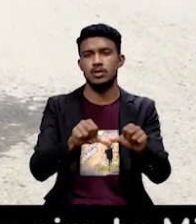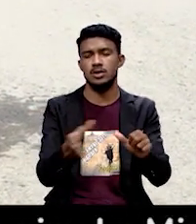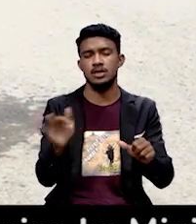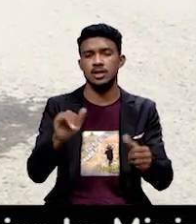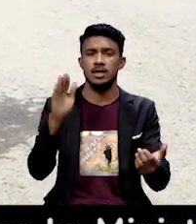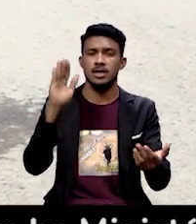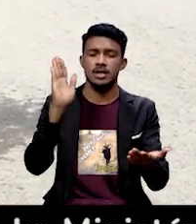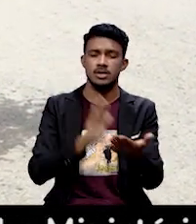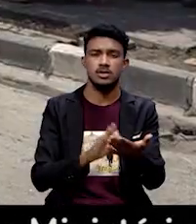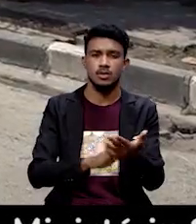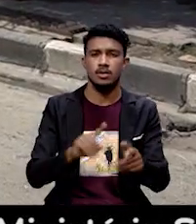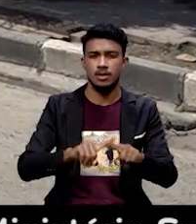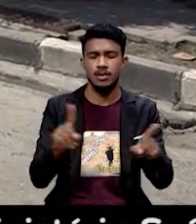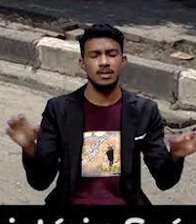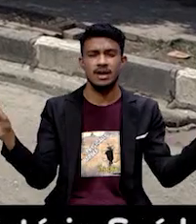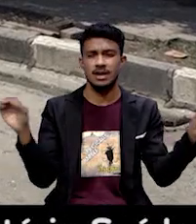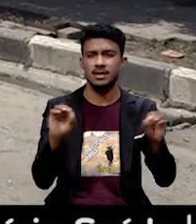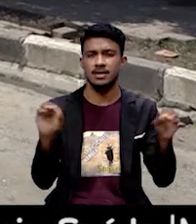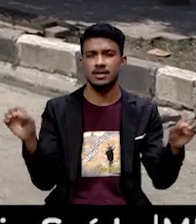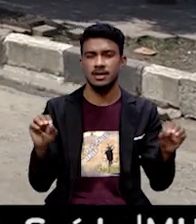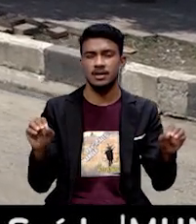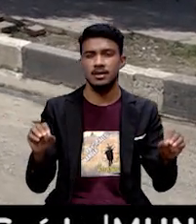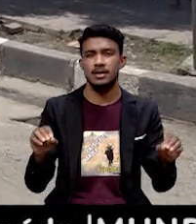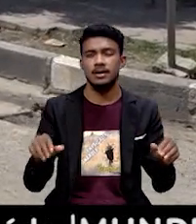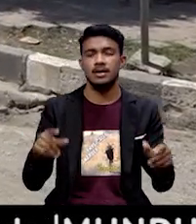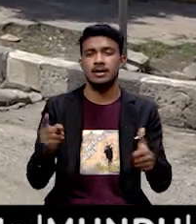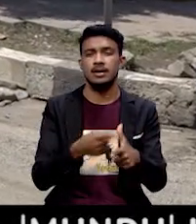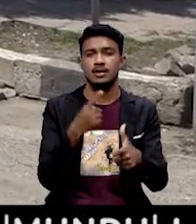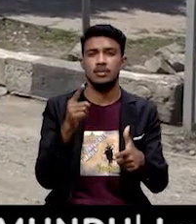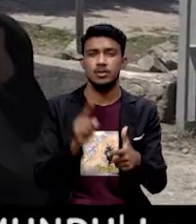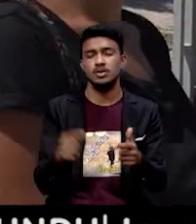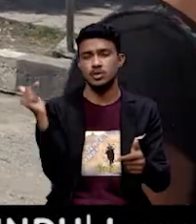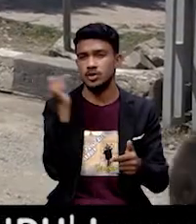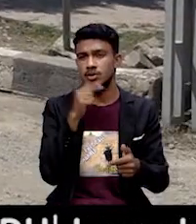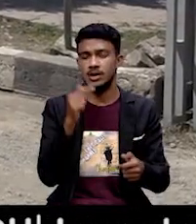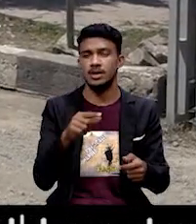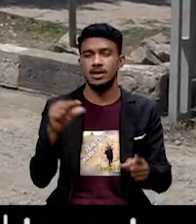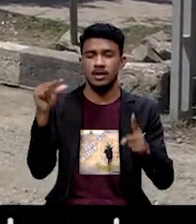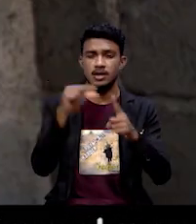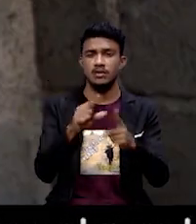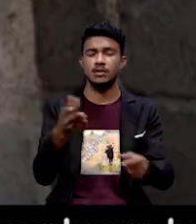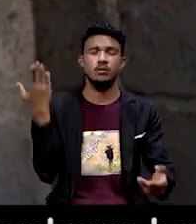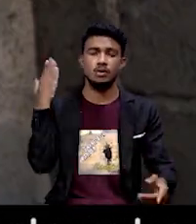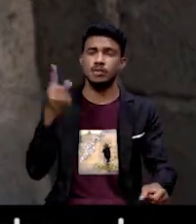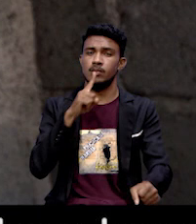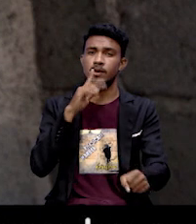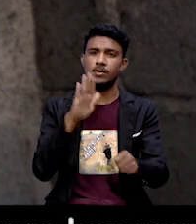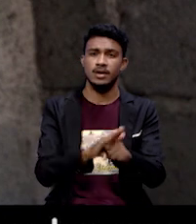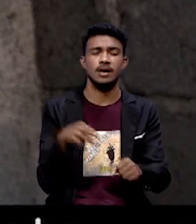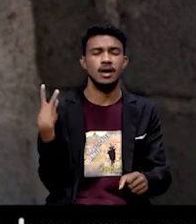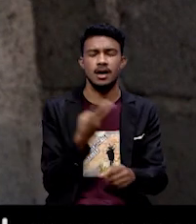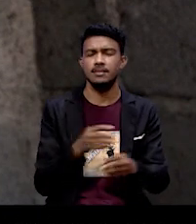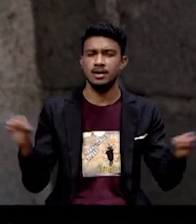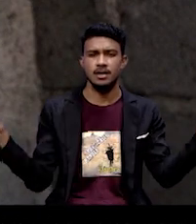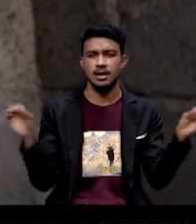mebe laihan. Depois ne ga fal lia fuang ida be uluk promet ne ne. De ami laosa oi kusi